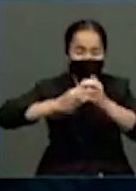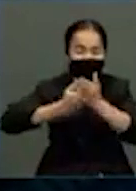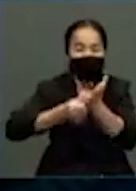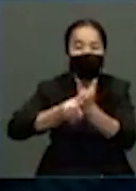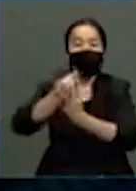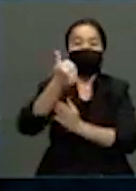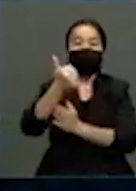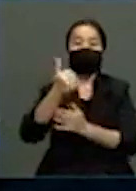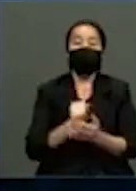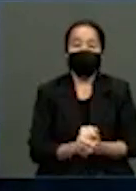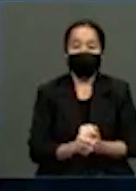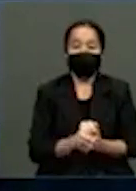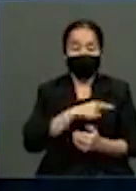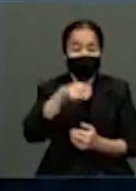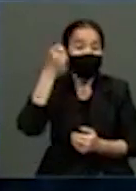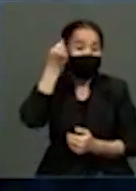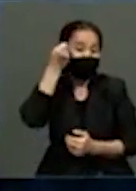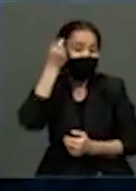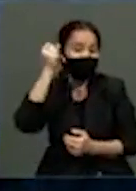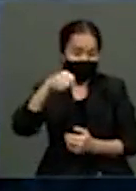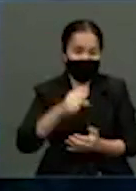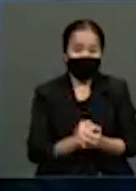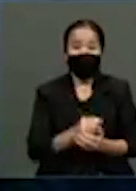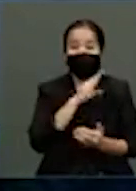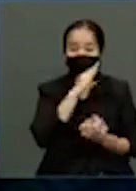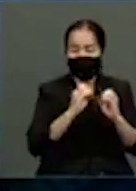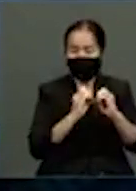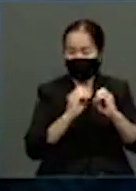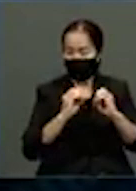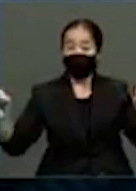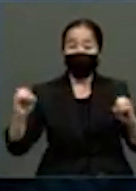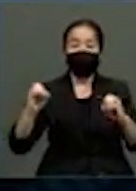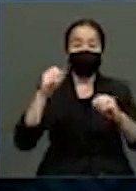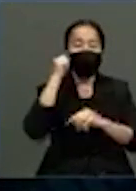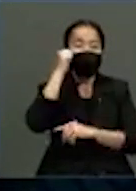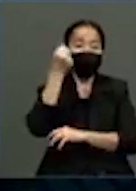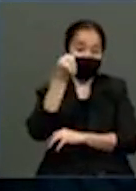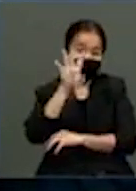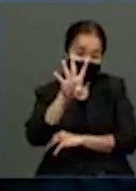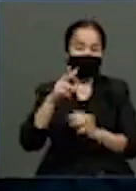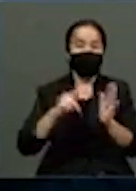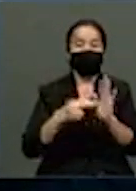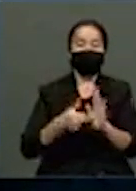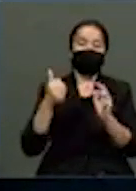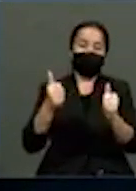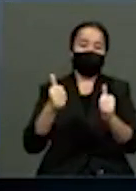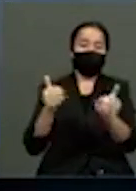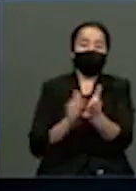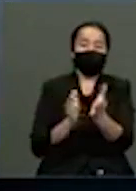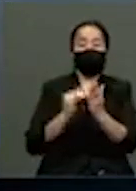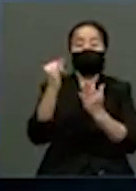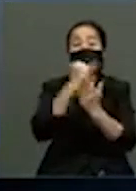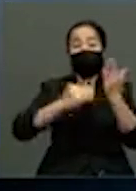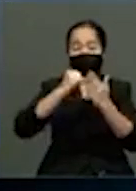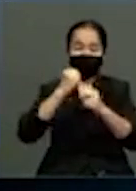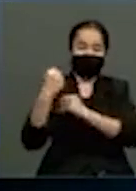กันนะครับอย่างที่เราเข้าใจนะครับว่าถ้าศูนย์ไปเรื่อยๆสัก14วันเนี่ย โอ้น่าจะสบายใจขึ้นนะครับว่า